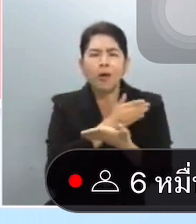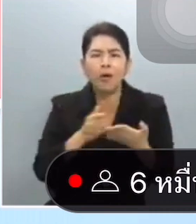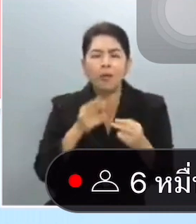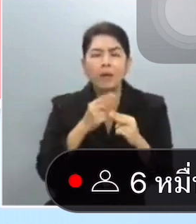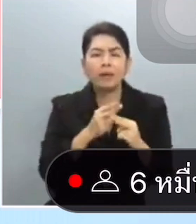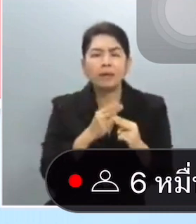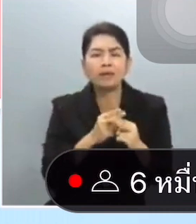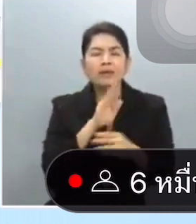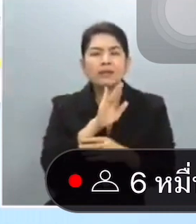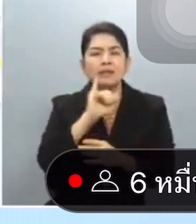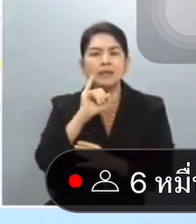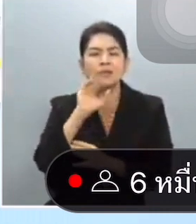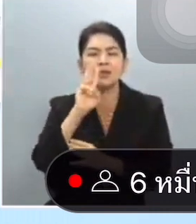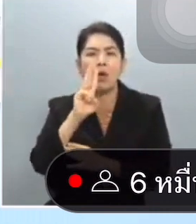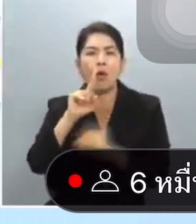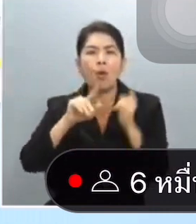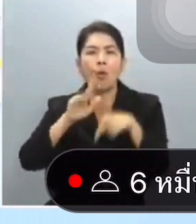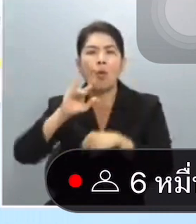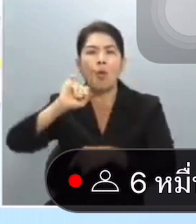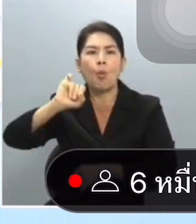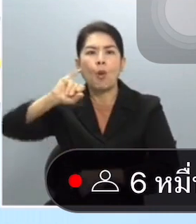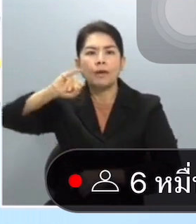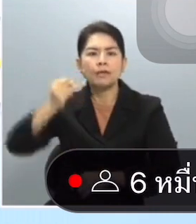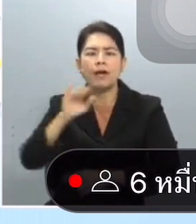ร้องในกรรมกรข่าวใช่ไหมคะ